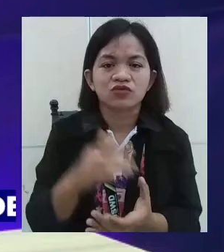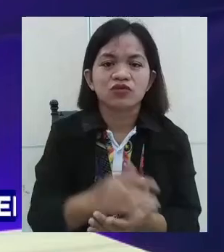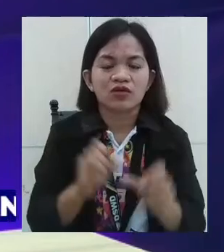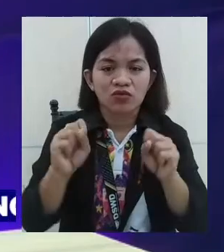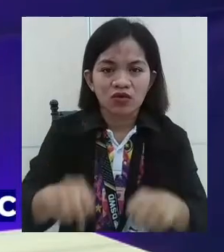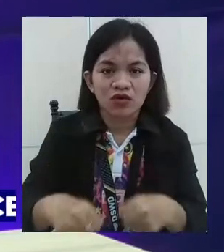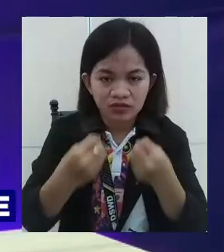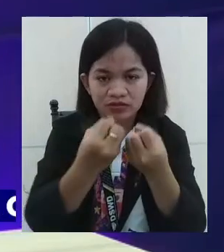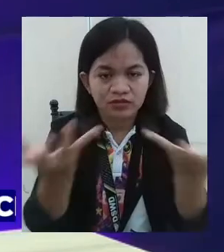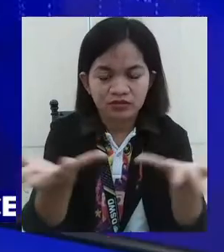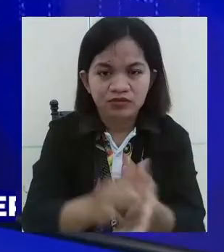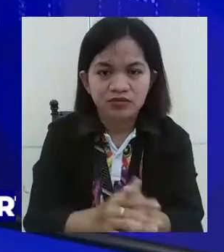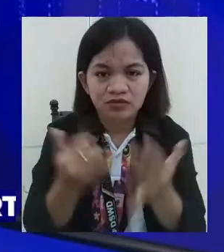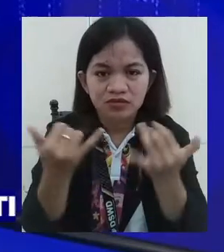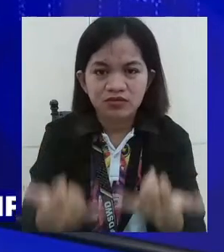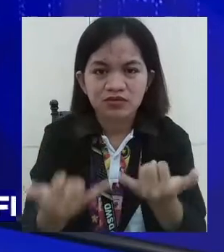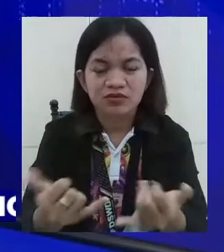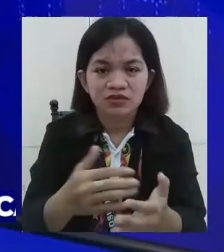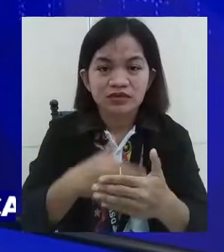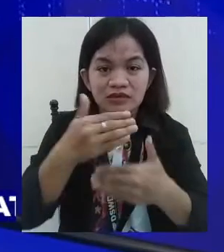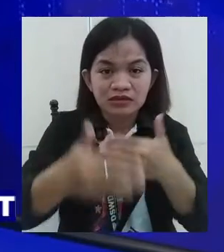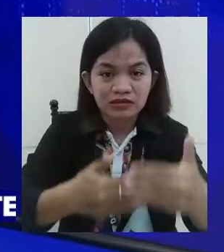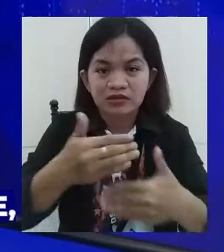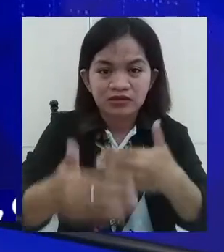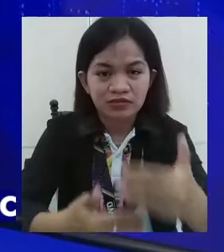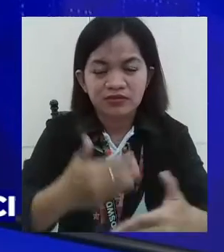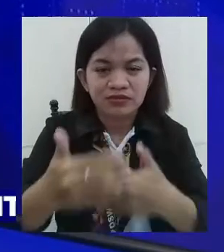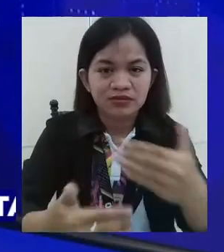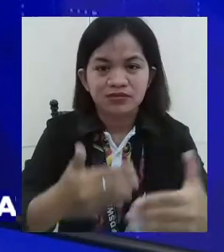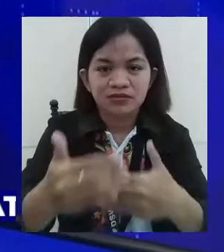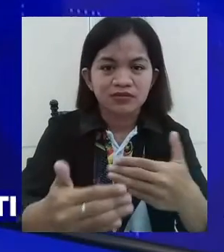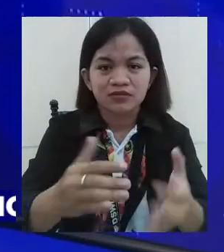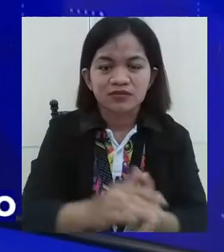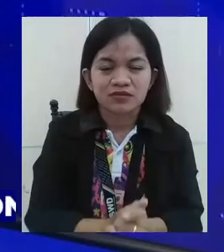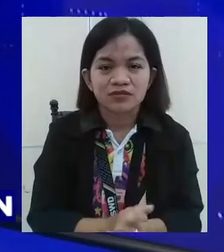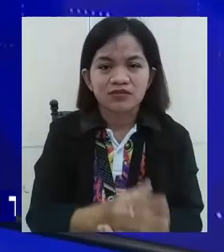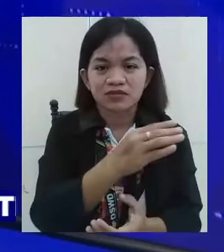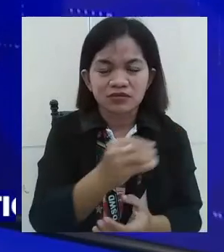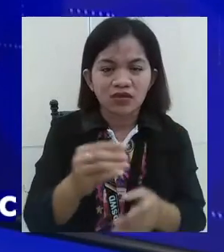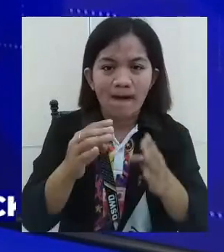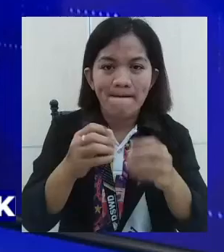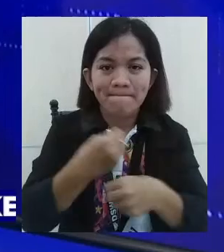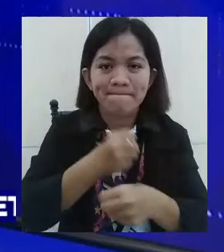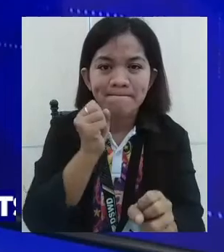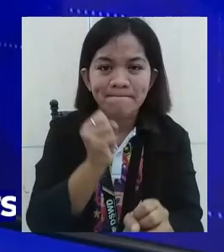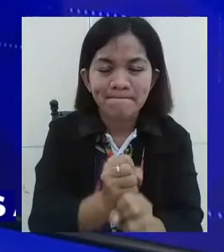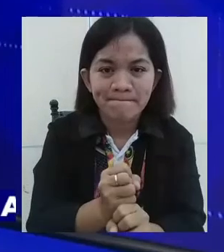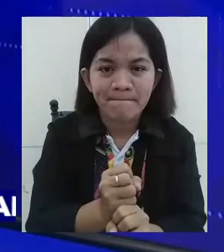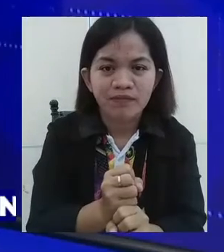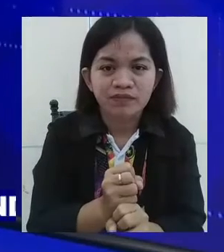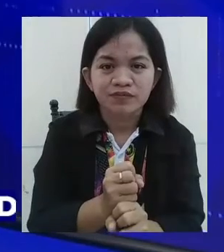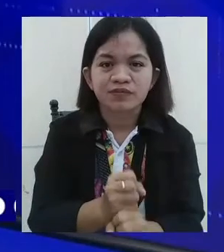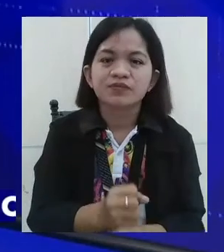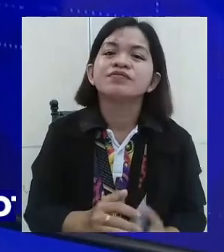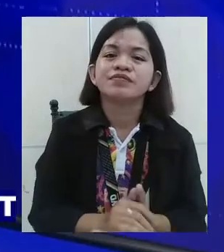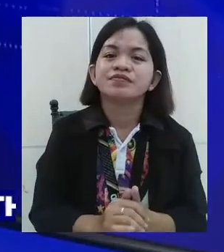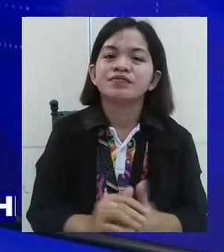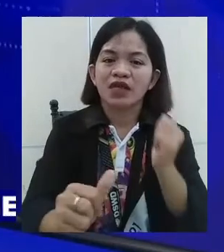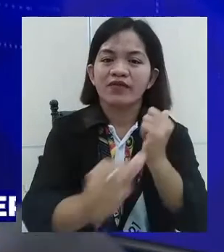sa ngayon, nasa process pa tayo ng pagbubuo talaga, ma-concretize yung